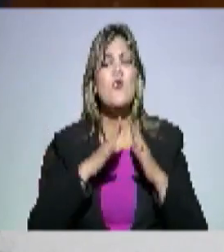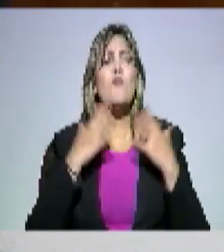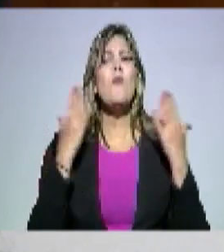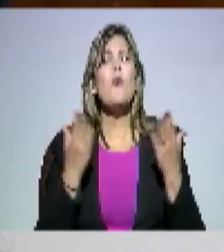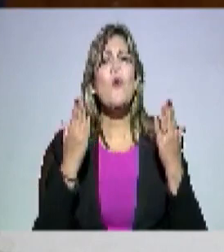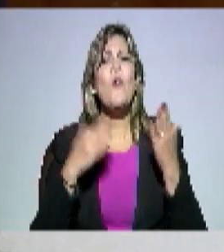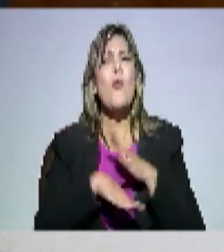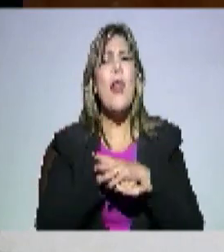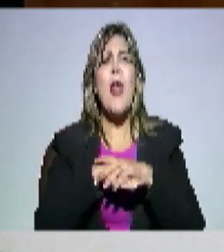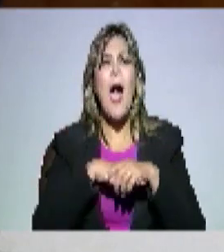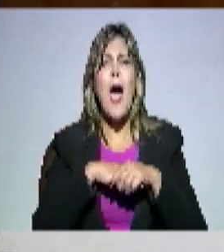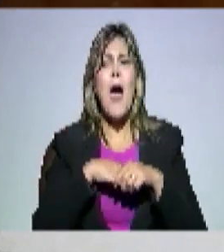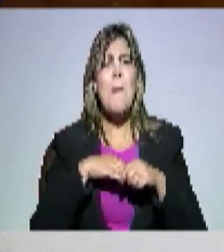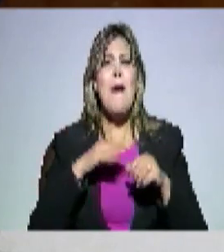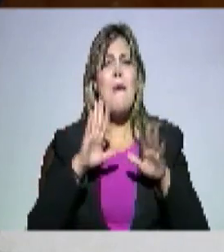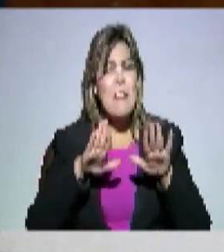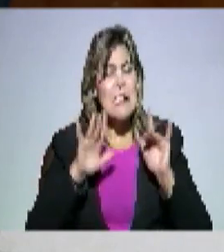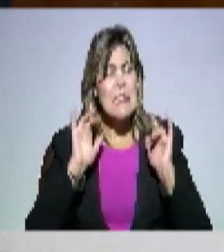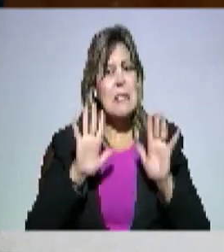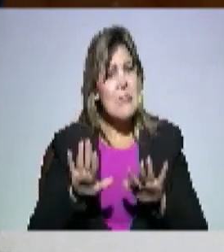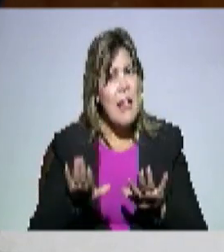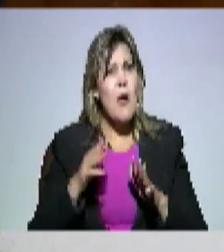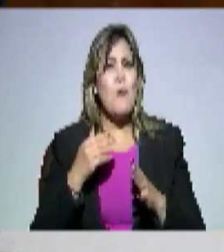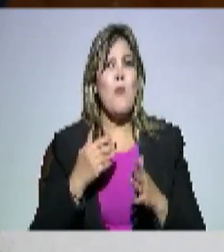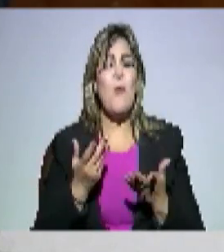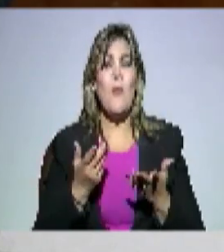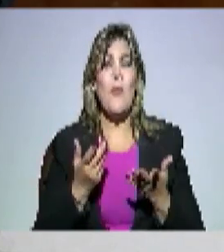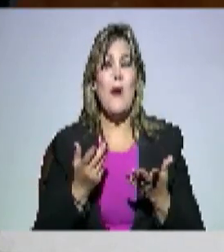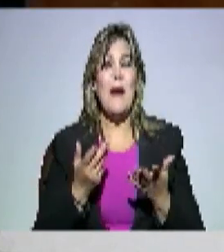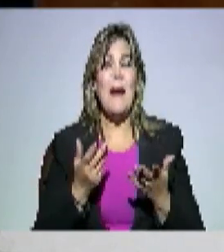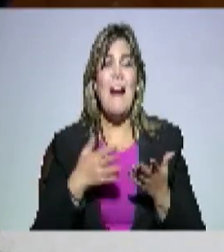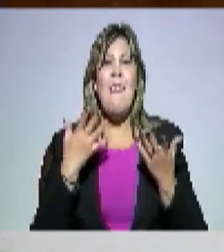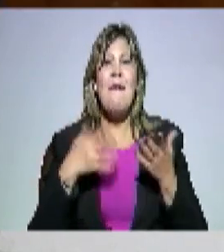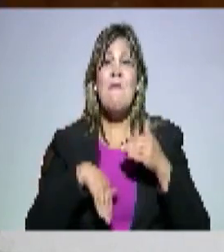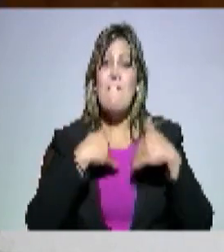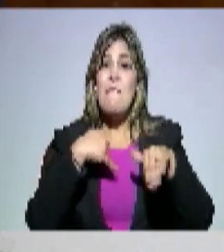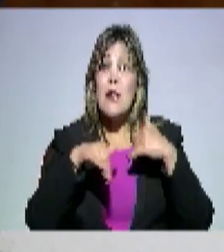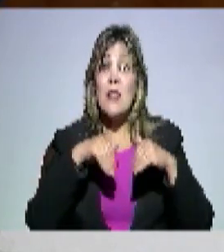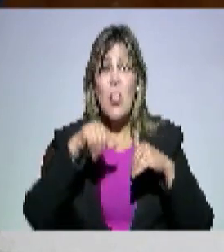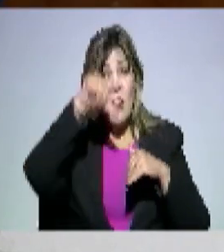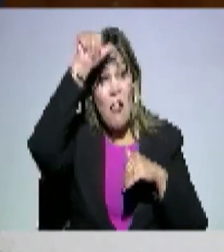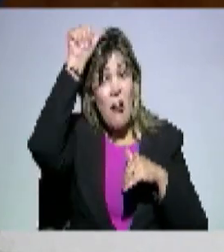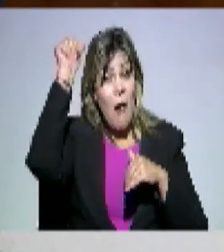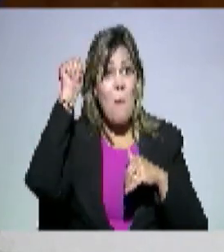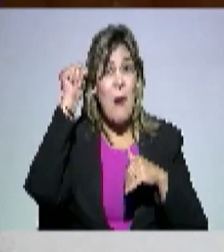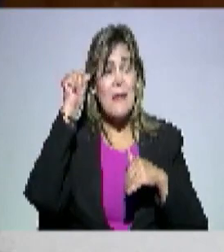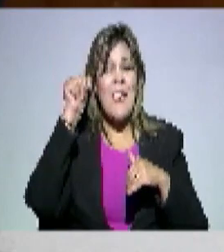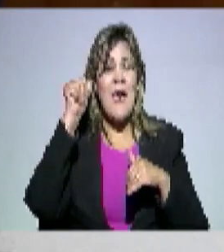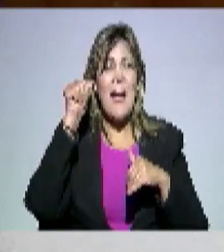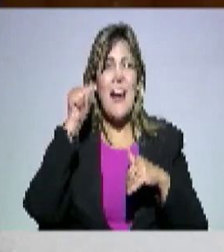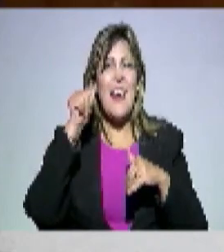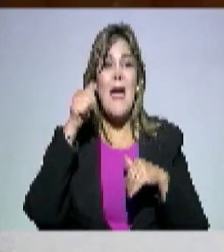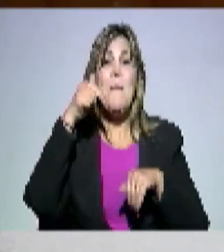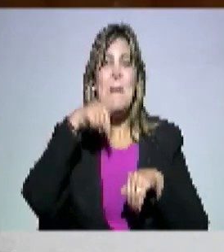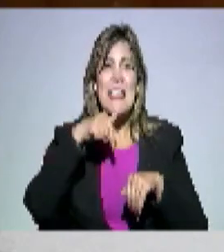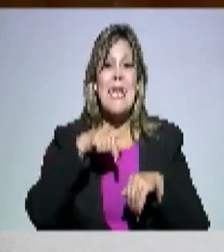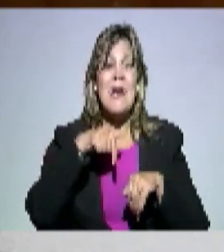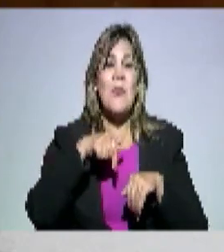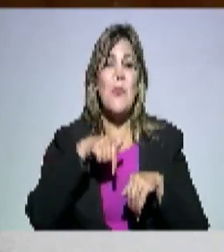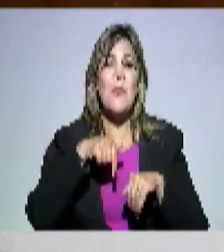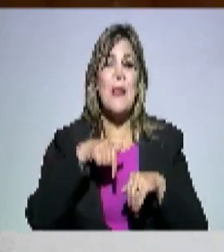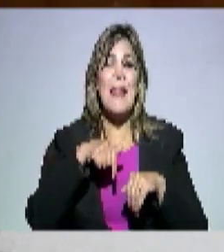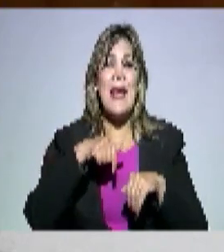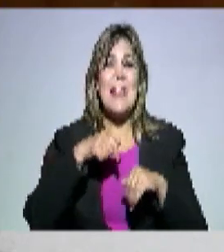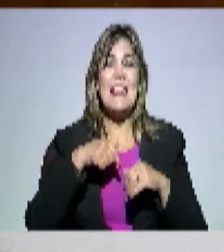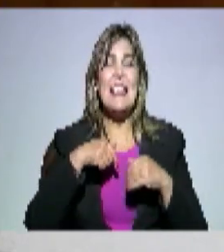اللي عمله في اللي سابه وفي وفي طريق الرهبنه اللي سلكه لكن خليني اقول لكم كده ان سيره